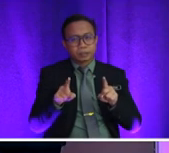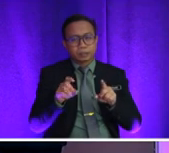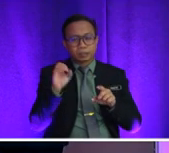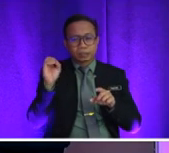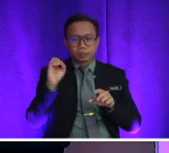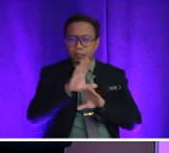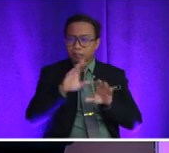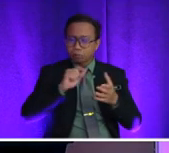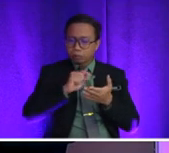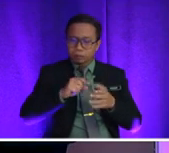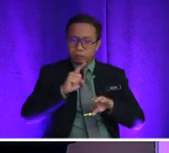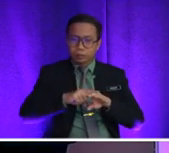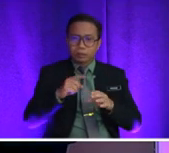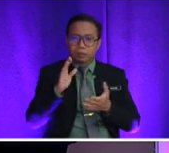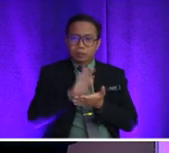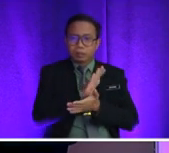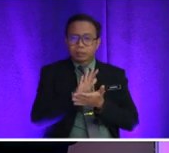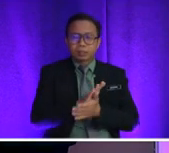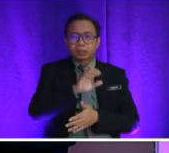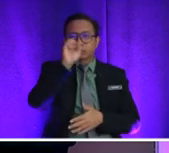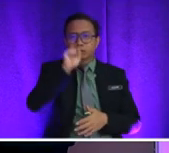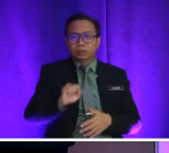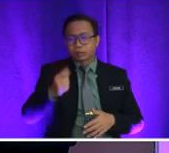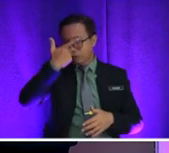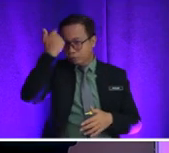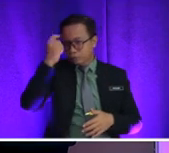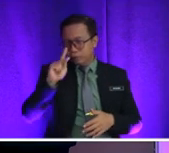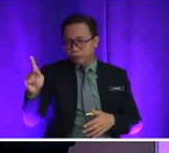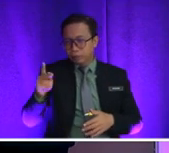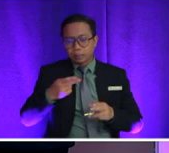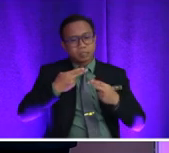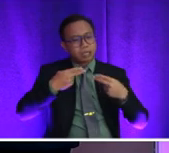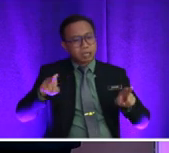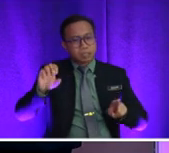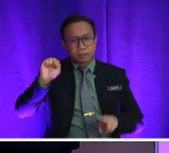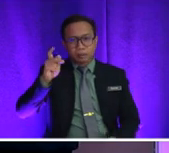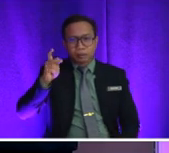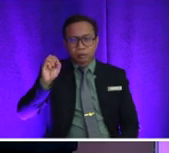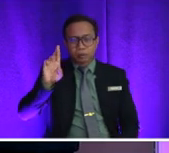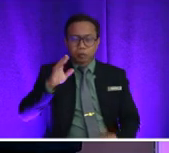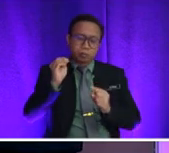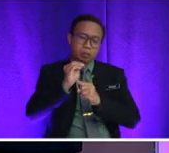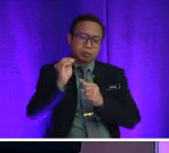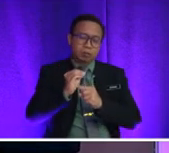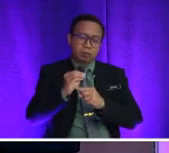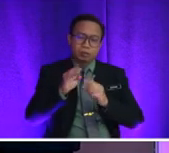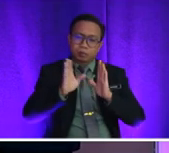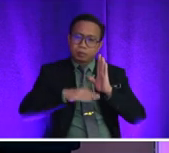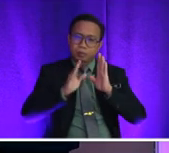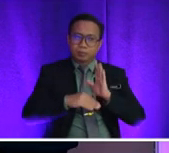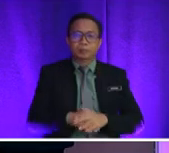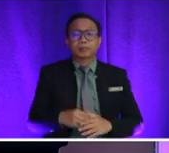Tulip pada kertas soal lain menyembahkan kehilangan sekolah macet tadi Cikgu ada tunjuk